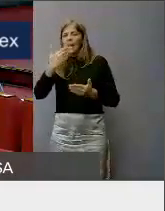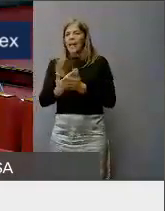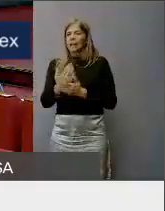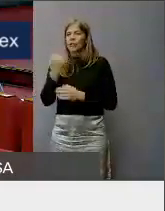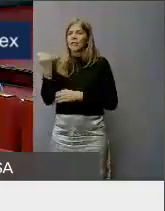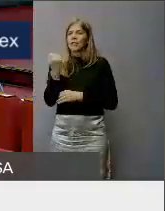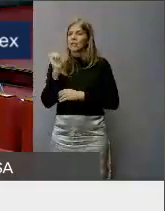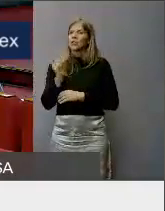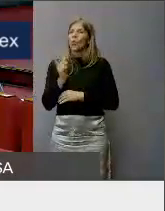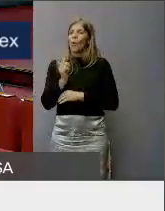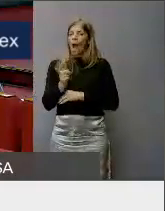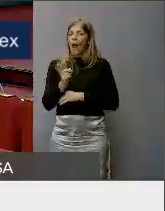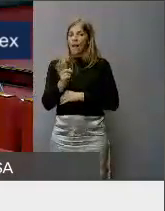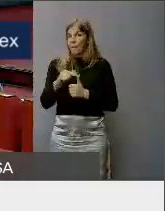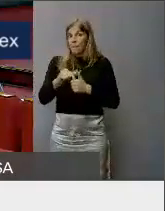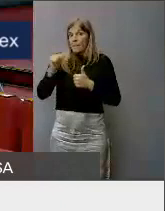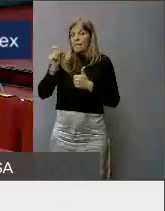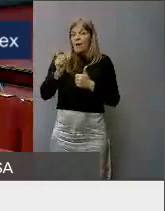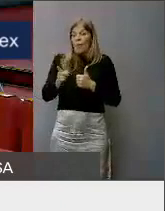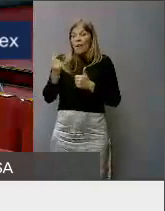torno a dire quindi